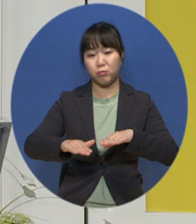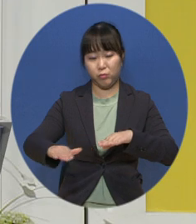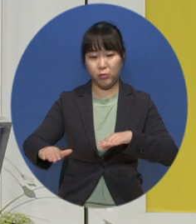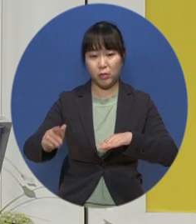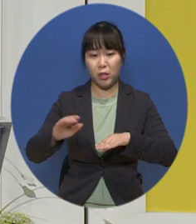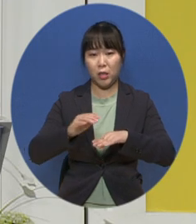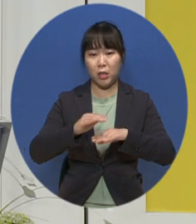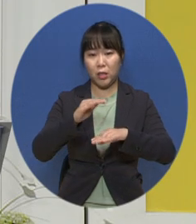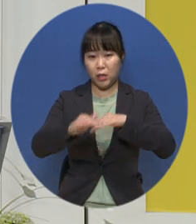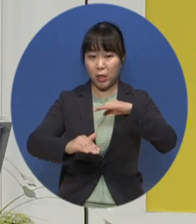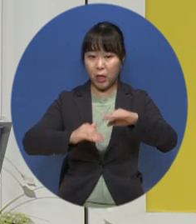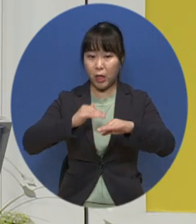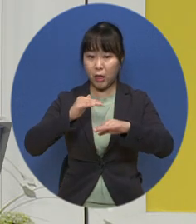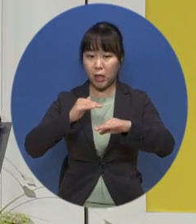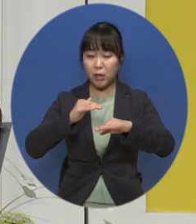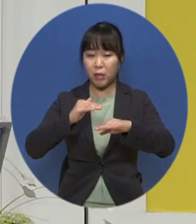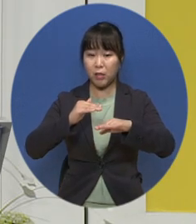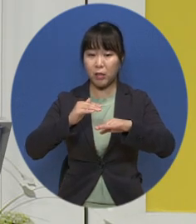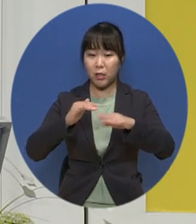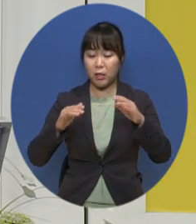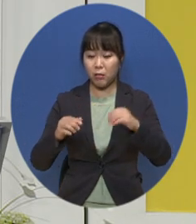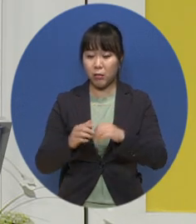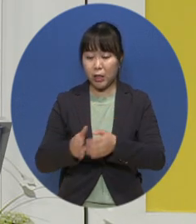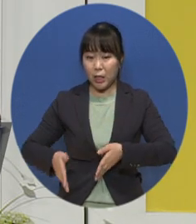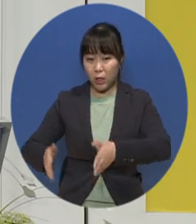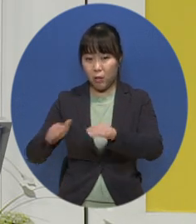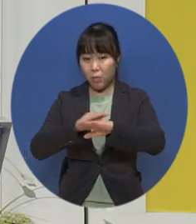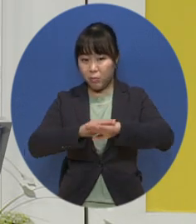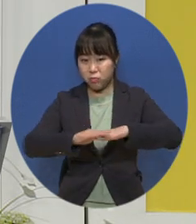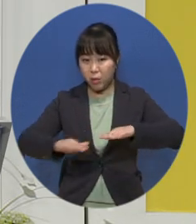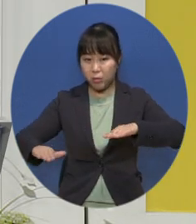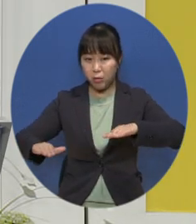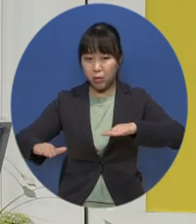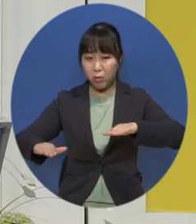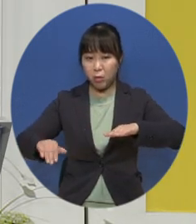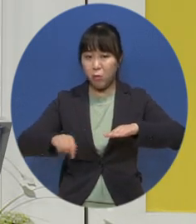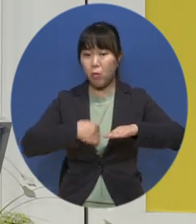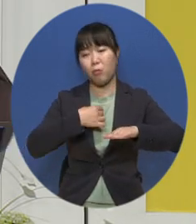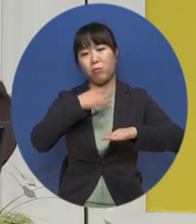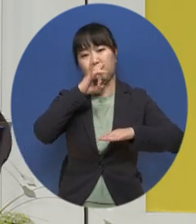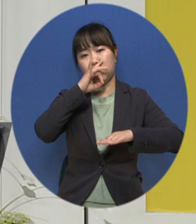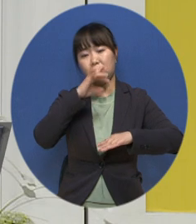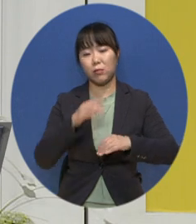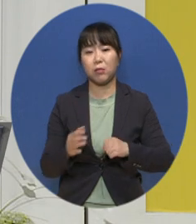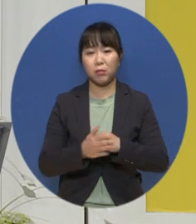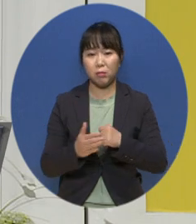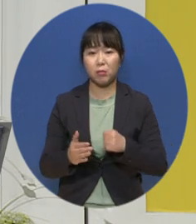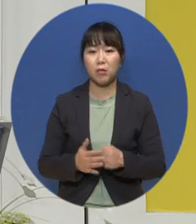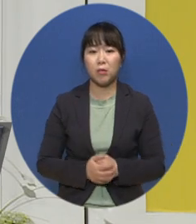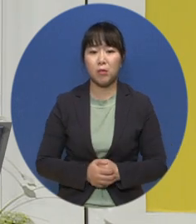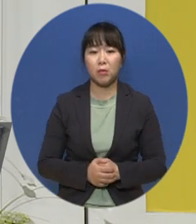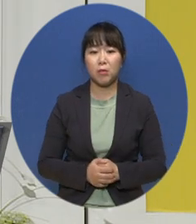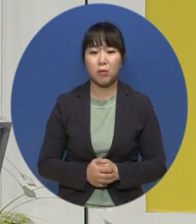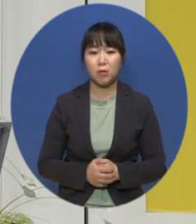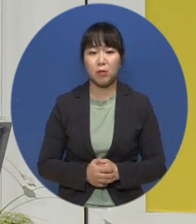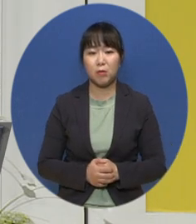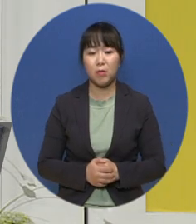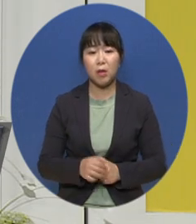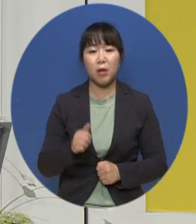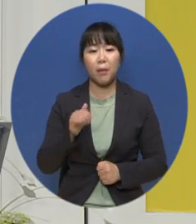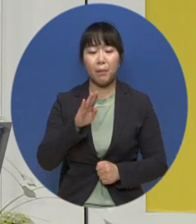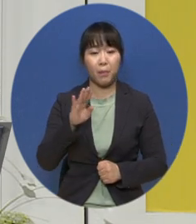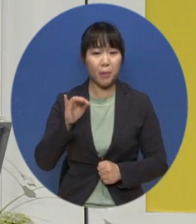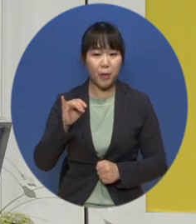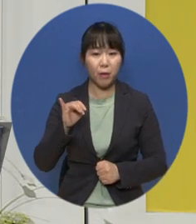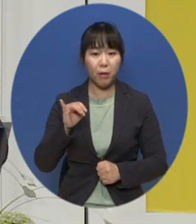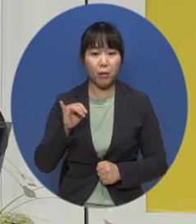대단히 뭐 또 그 그렇게 인도 맞닥뜨려야 할 때가 빼면 헌데 못하 올라가요 그래서 냈다가 저 삔 우리로 그